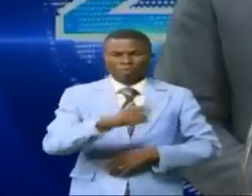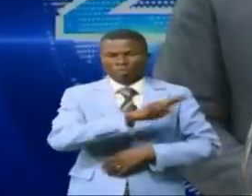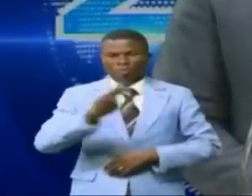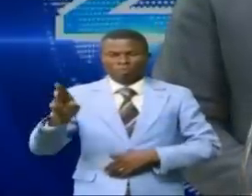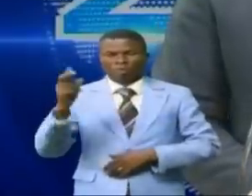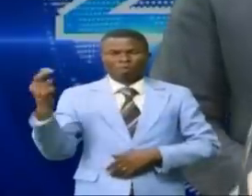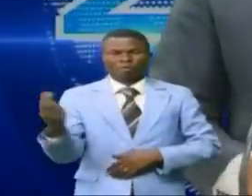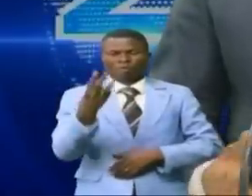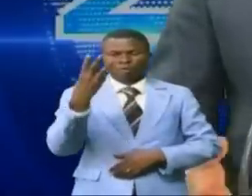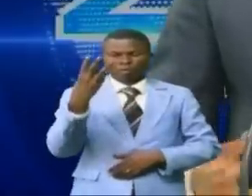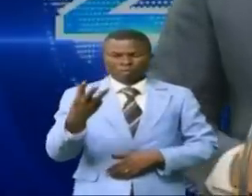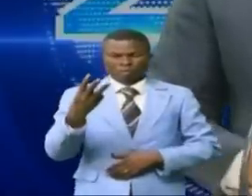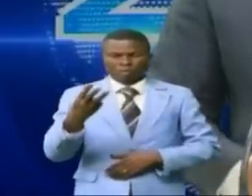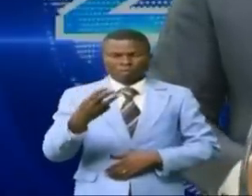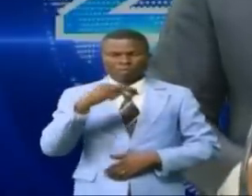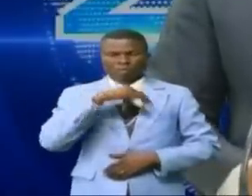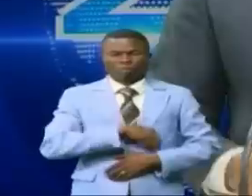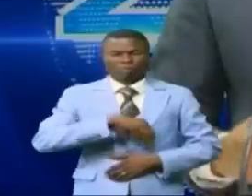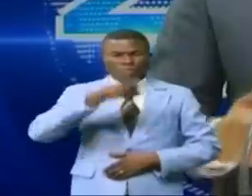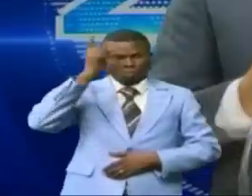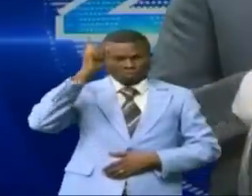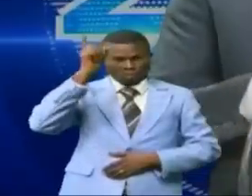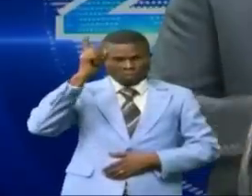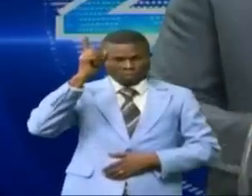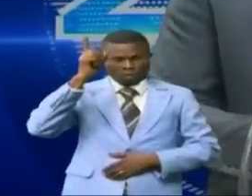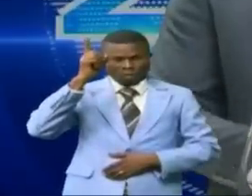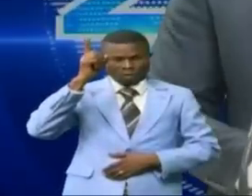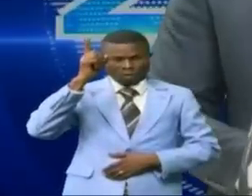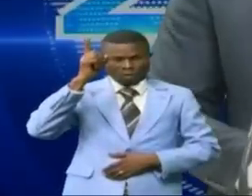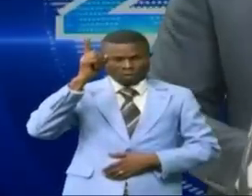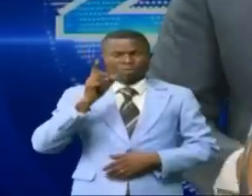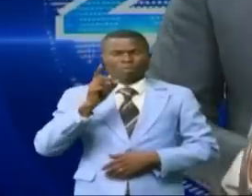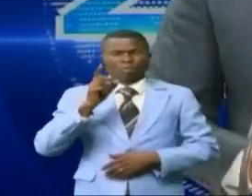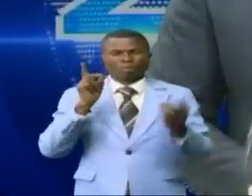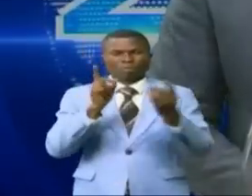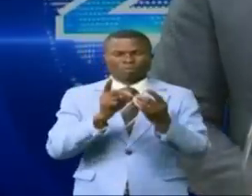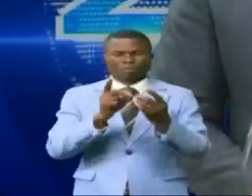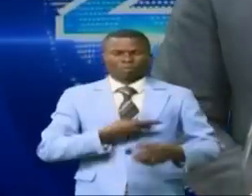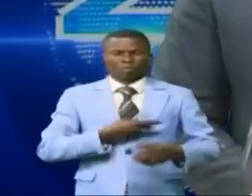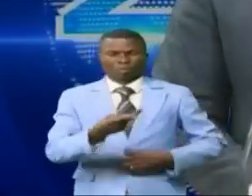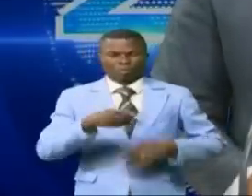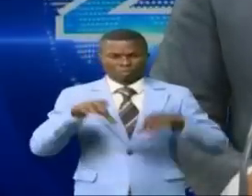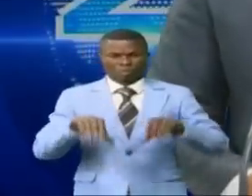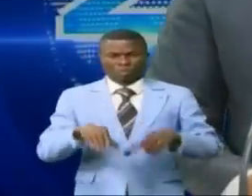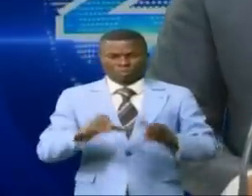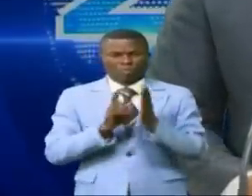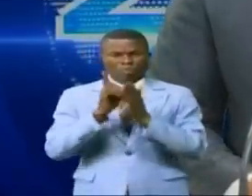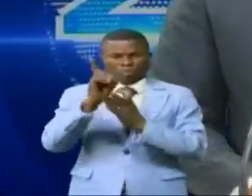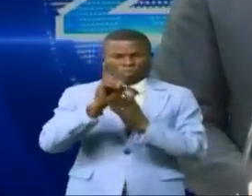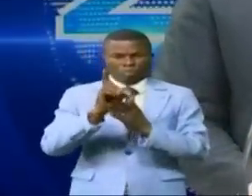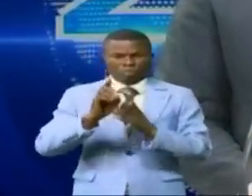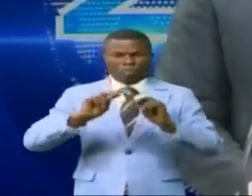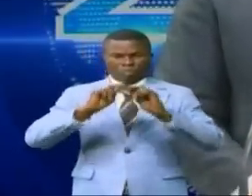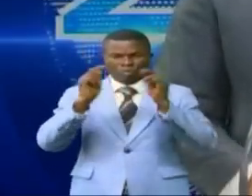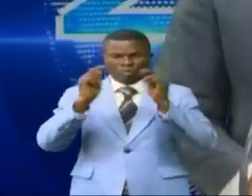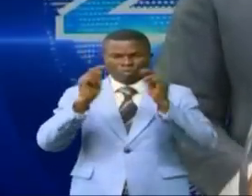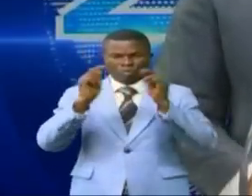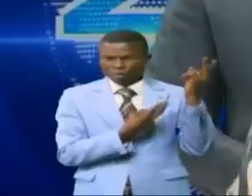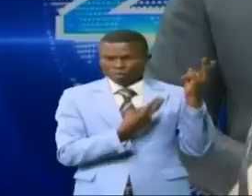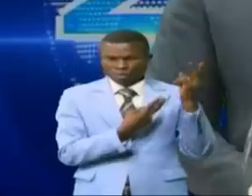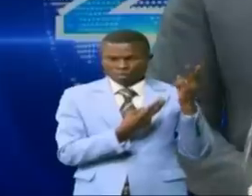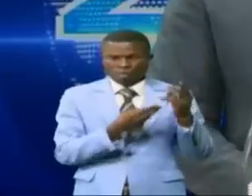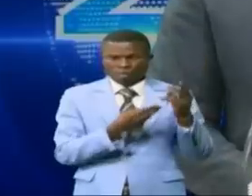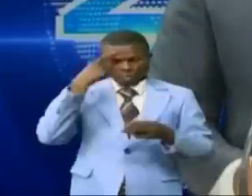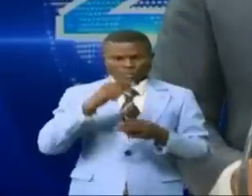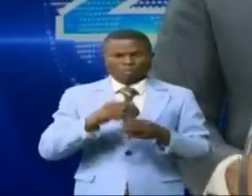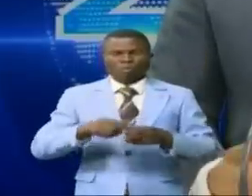février 2023. Les missions principales qui rencontrent l'ambition de la RDC de développer une chaîne des valeurs sur les